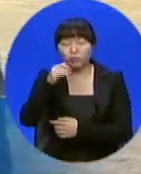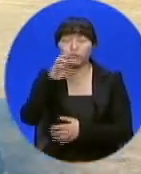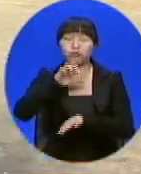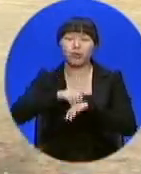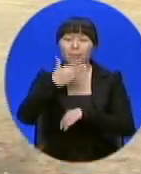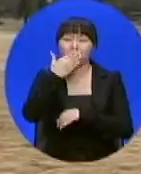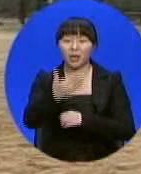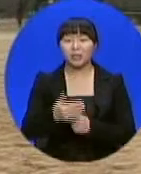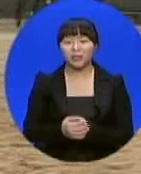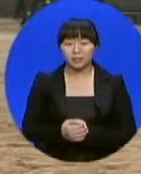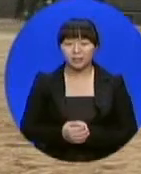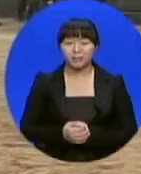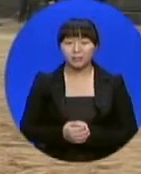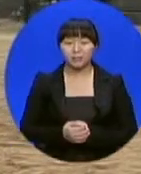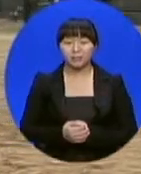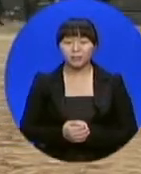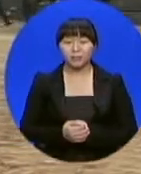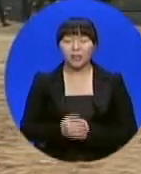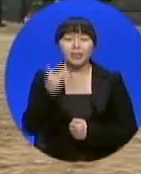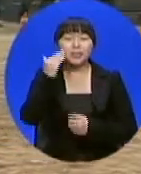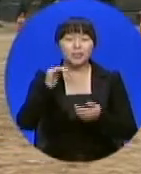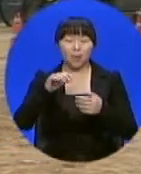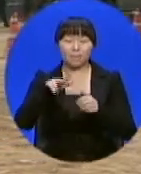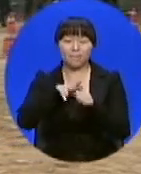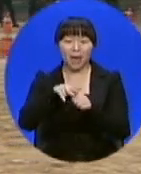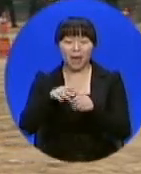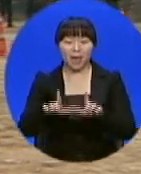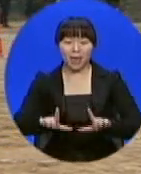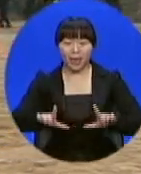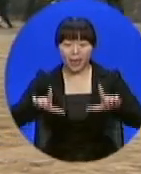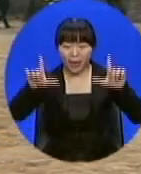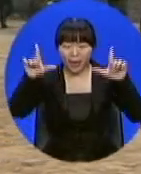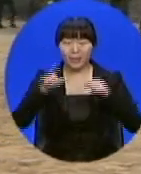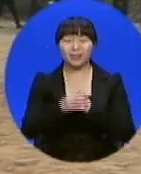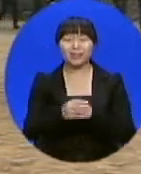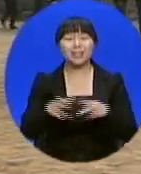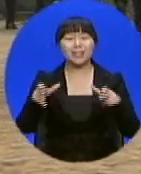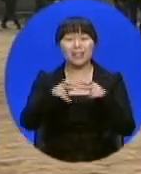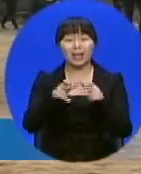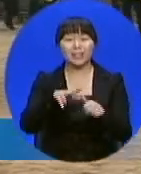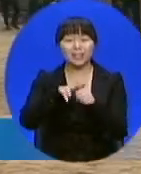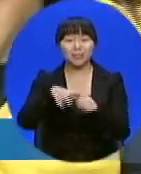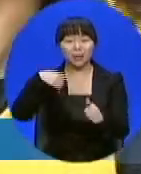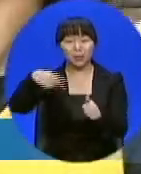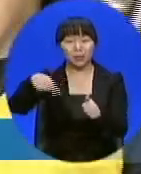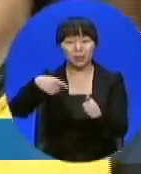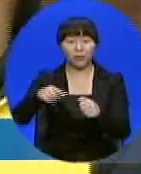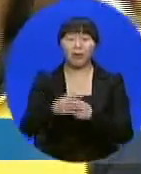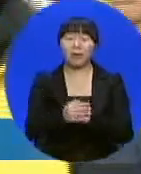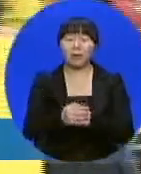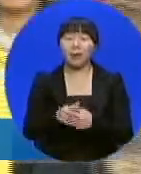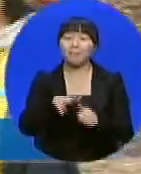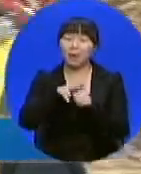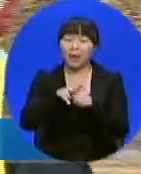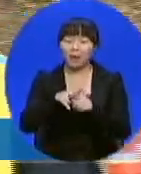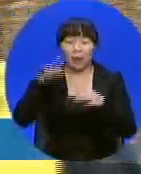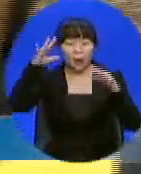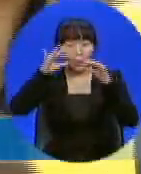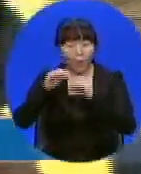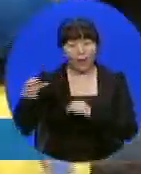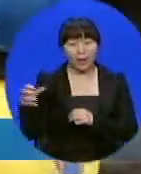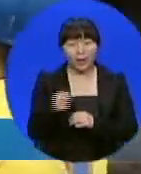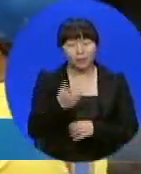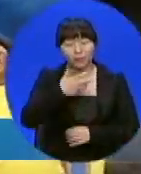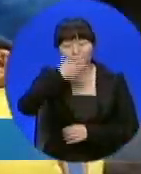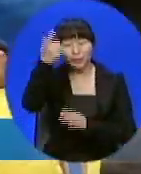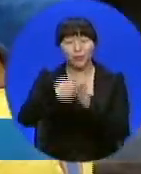거죠. 청마의 해, 첫 봄을 맞아 시작된 장애인 재활승마 교실. 말과의 교감을 통해 아이들의 꿈을